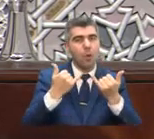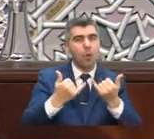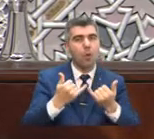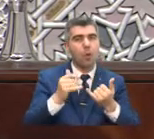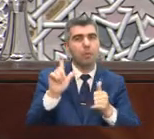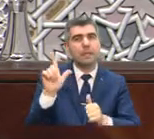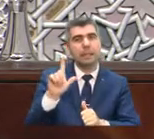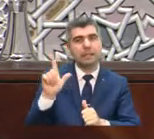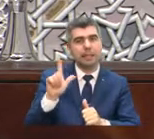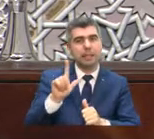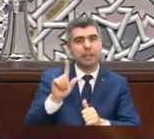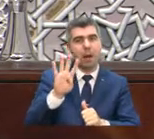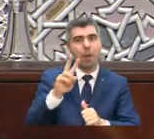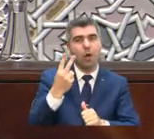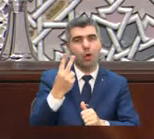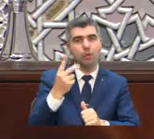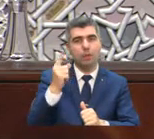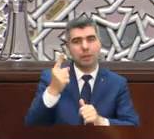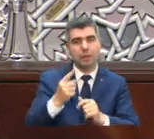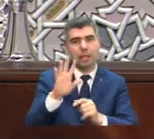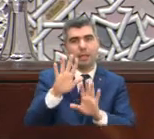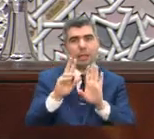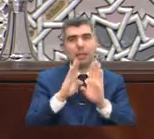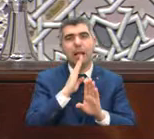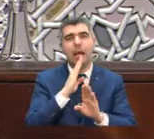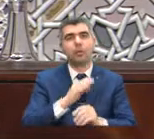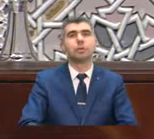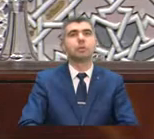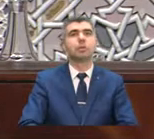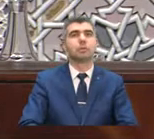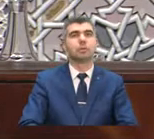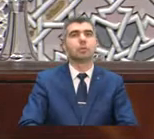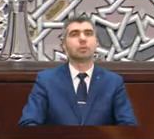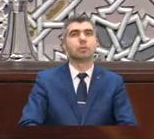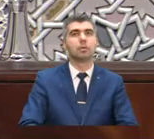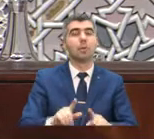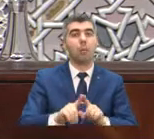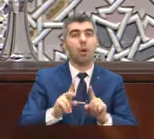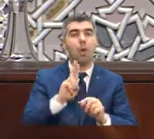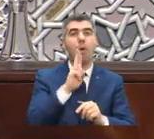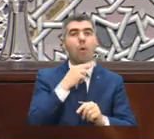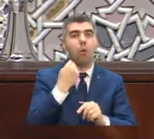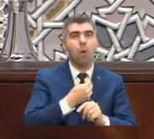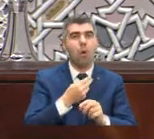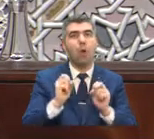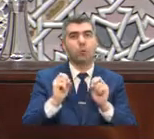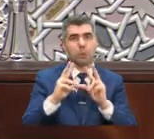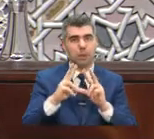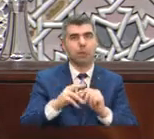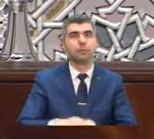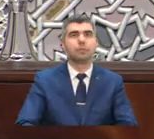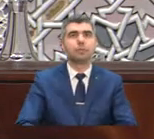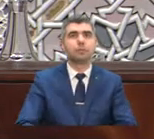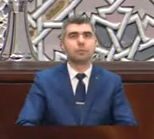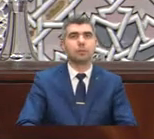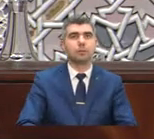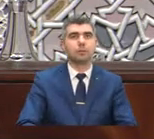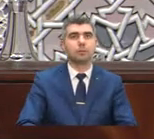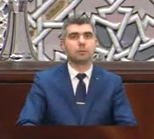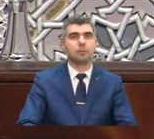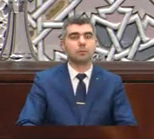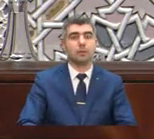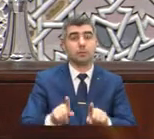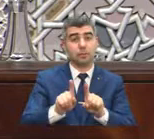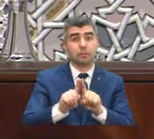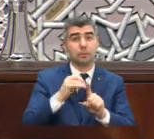24 دجنبر 2018، وأشير بأن الحكومة قد تفاعلت مع المواضيع التالية: طول